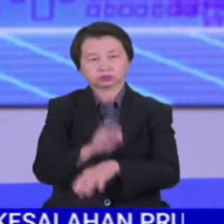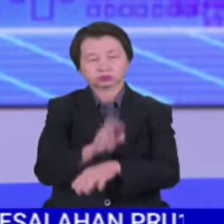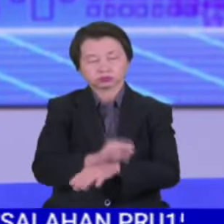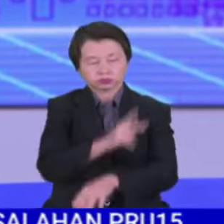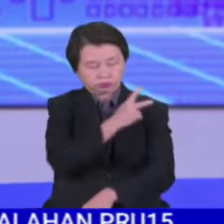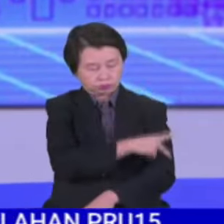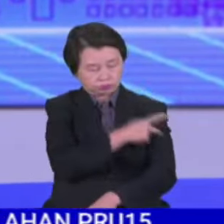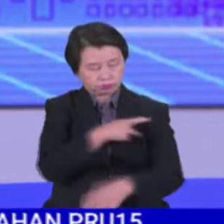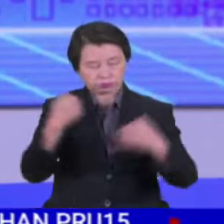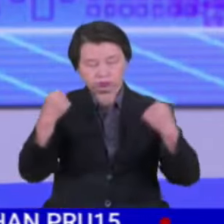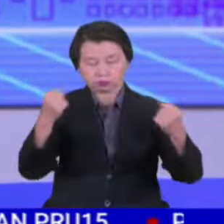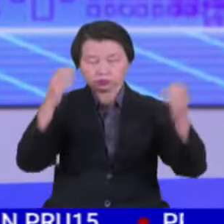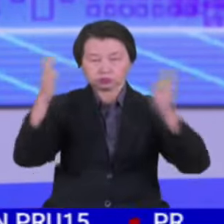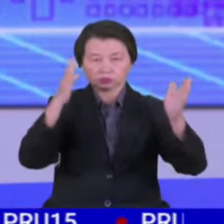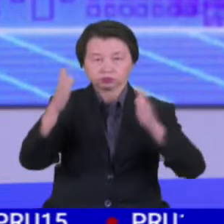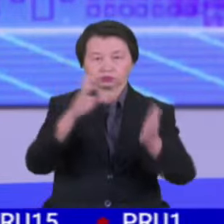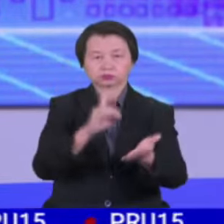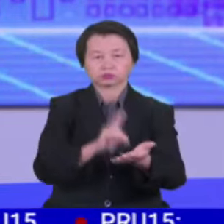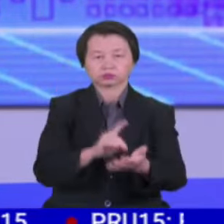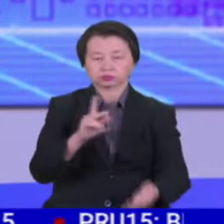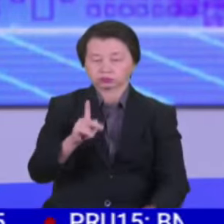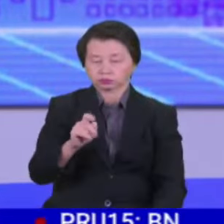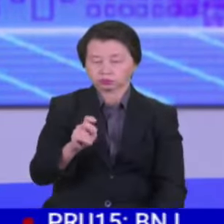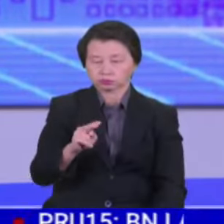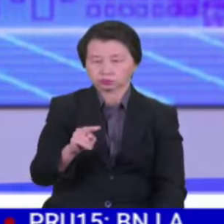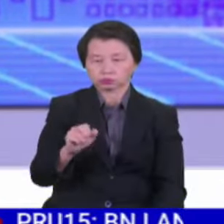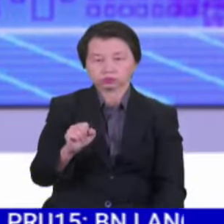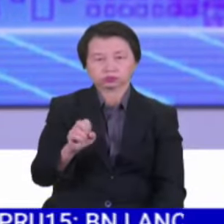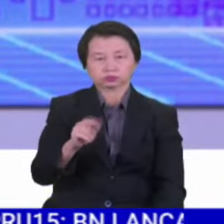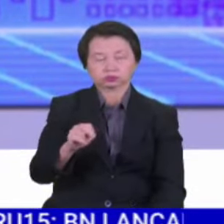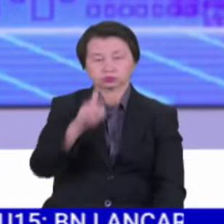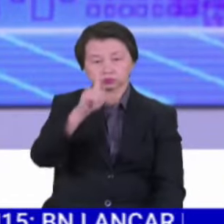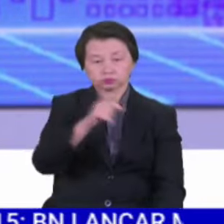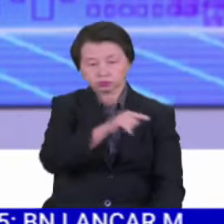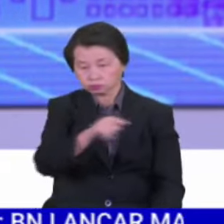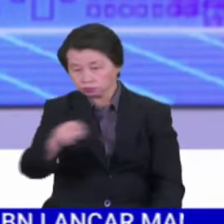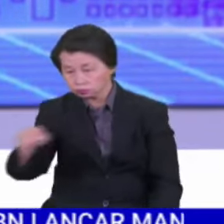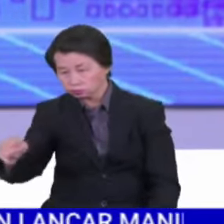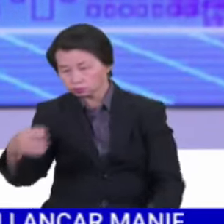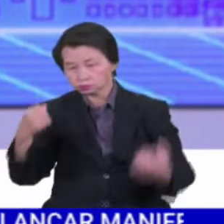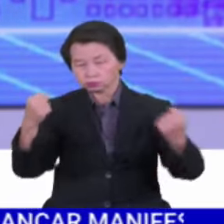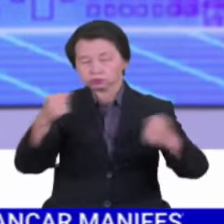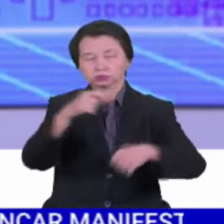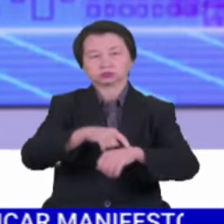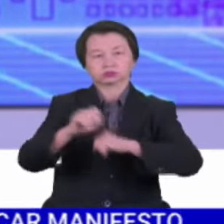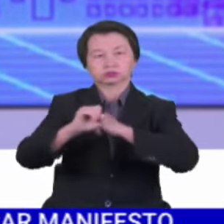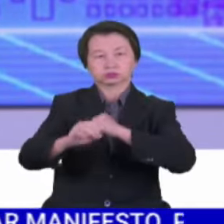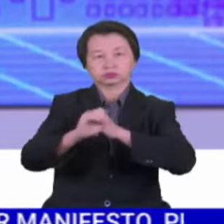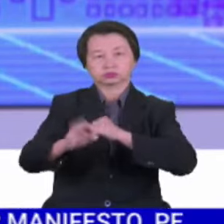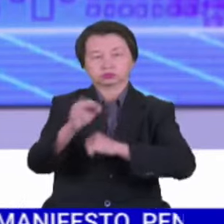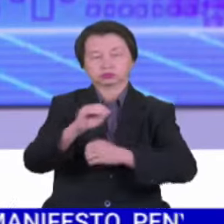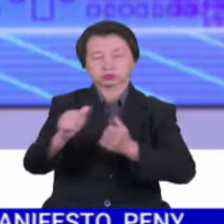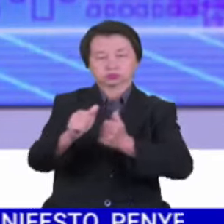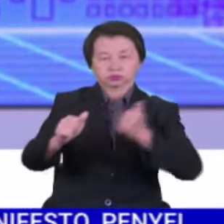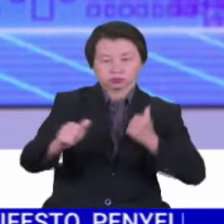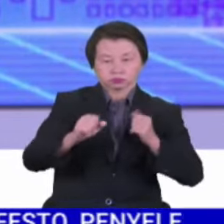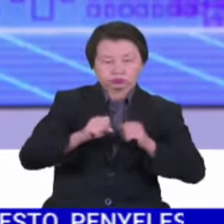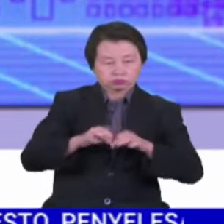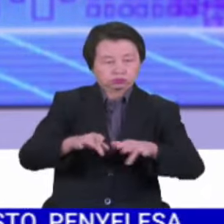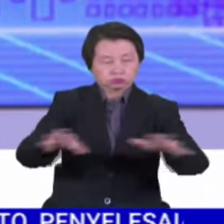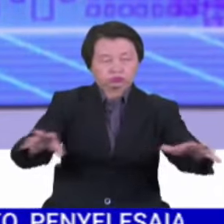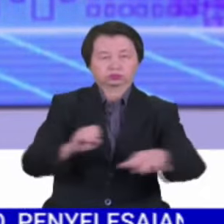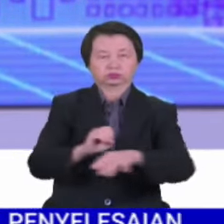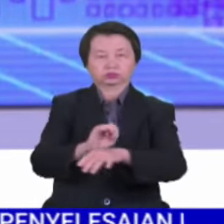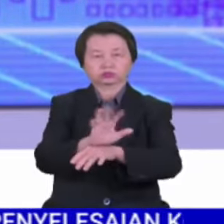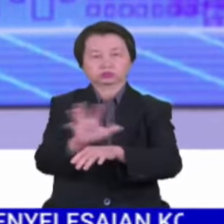Klinik Kesihatan Malaysia, Dato' Dr. Kanan itu bagi memastikan mereka sihat ketika kempen dan mengelak penularan